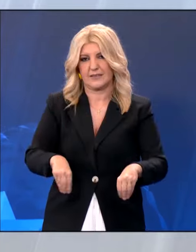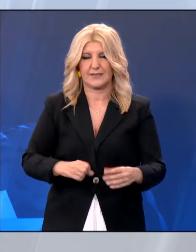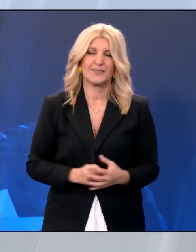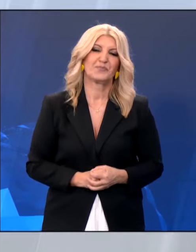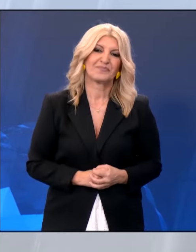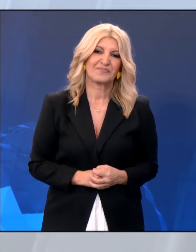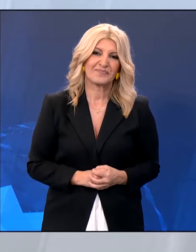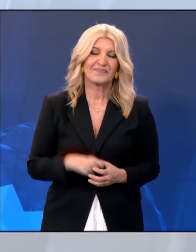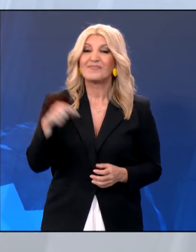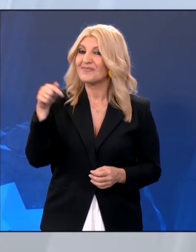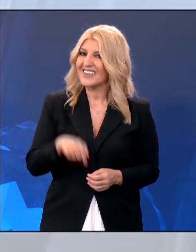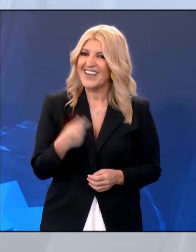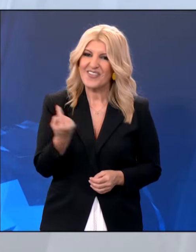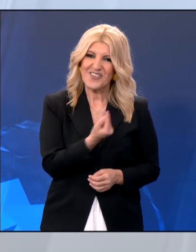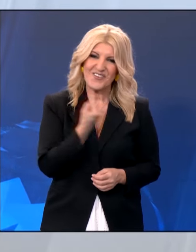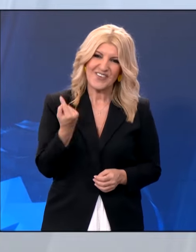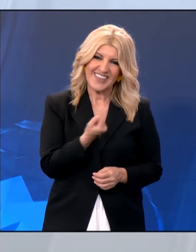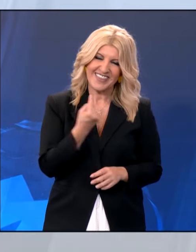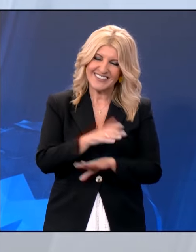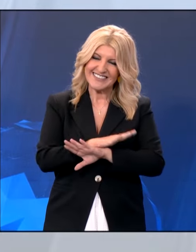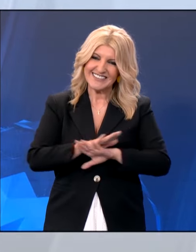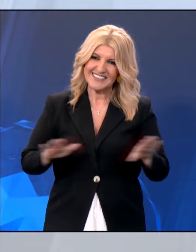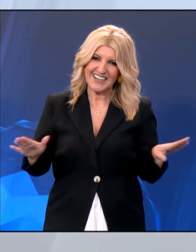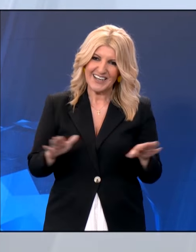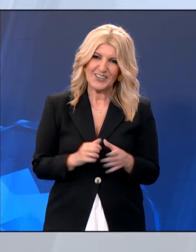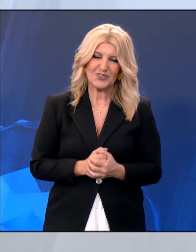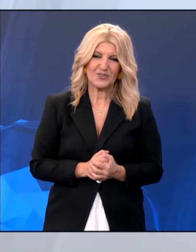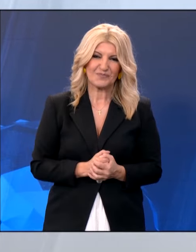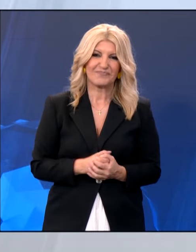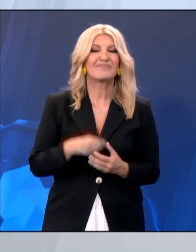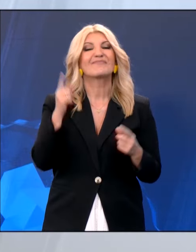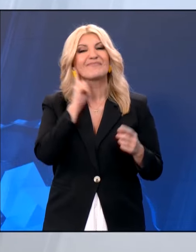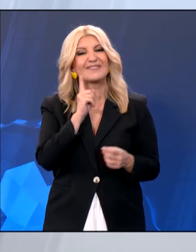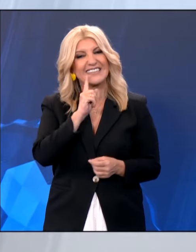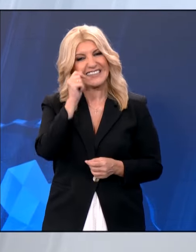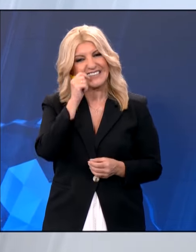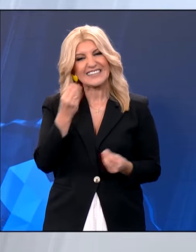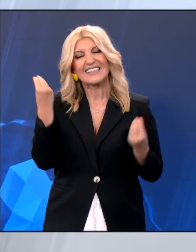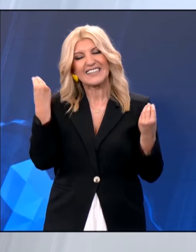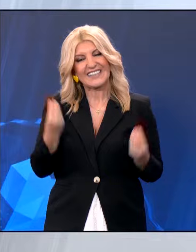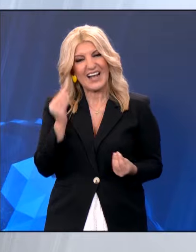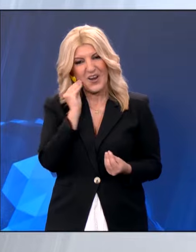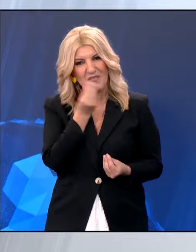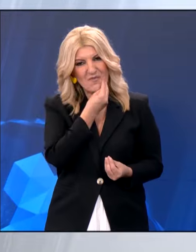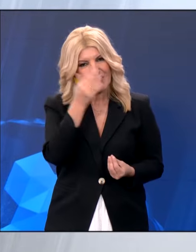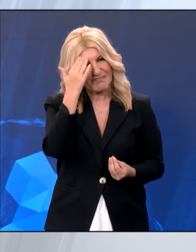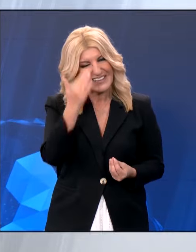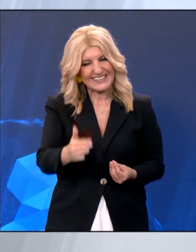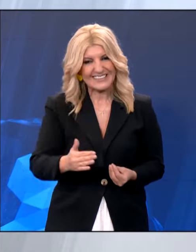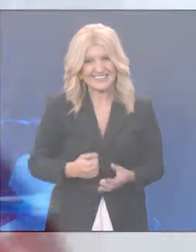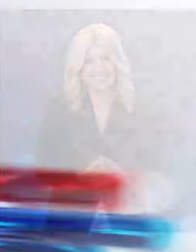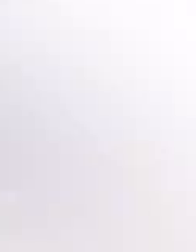Στο σημείο αυτό το δελτίο μας στη νοηματική γλώσσα ολοκληρώθηκε. Κυρίες και κύριοι, να έχετε ένα καλό απόγευμα.